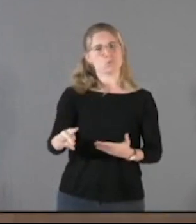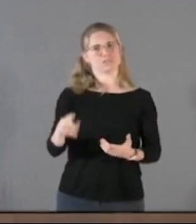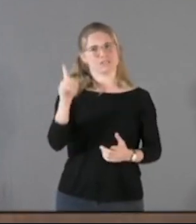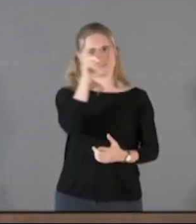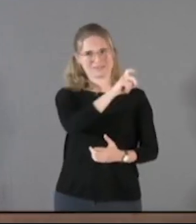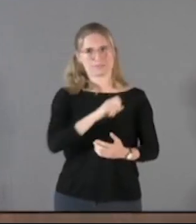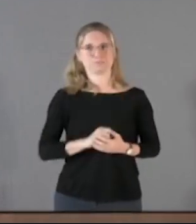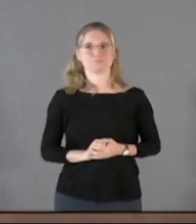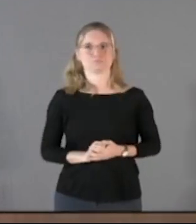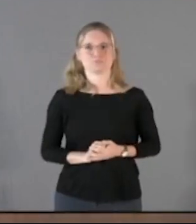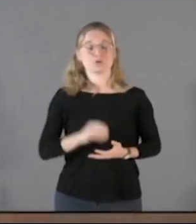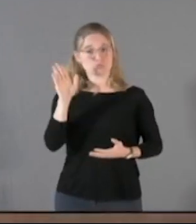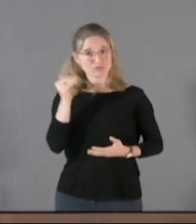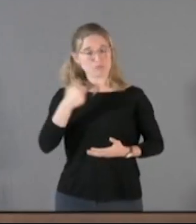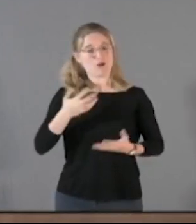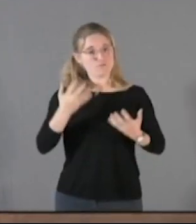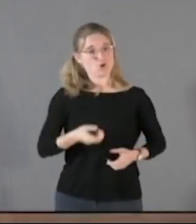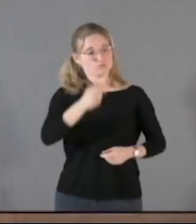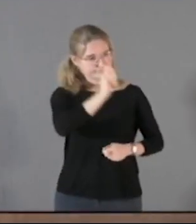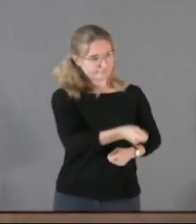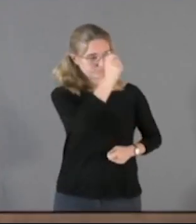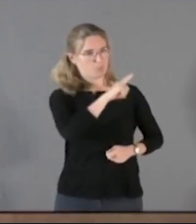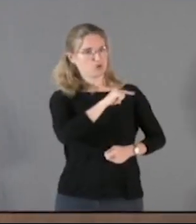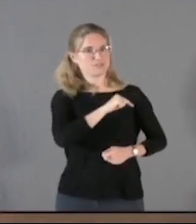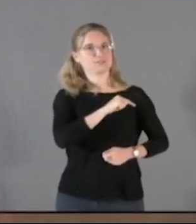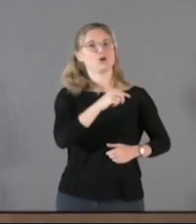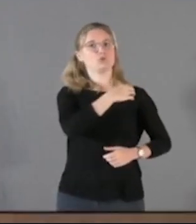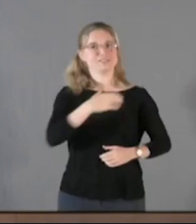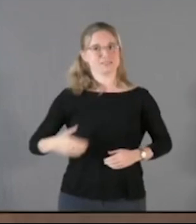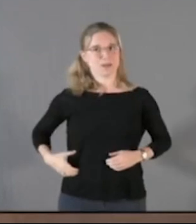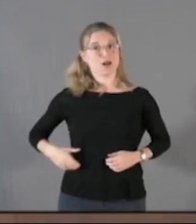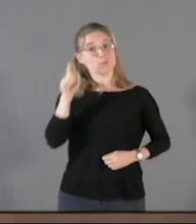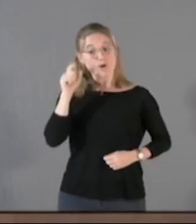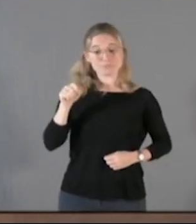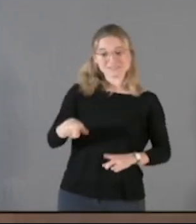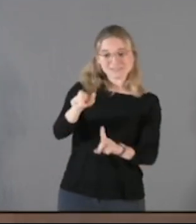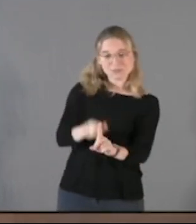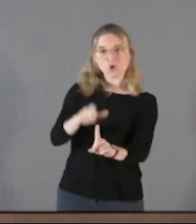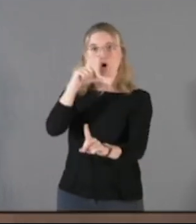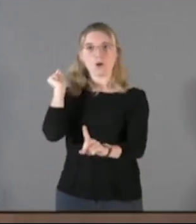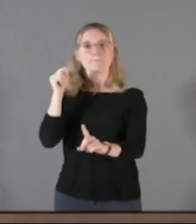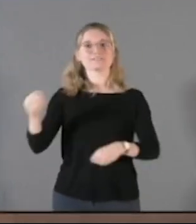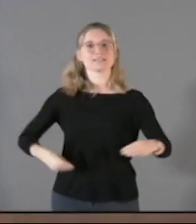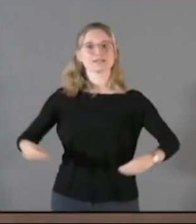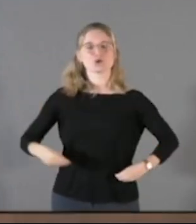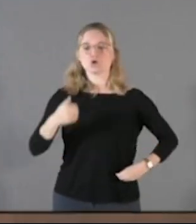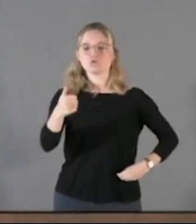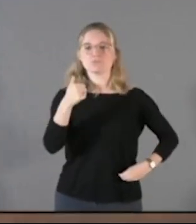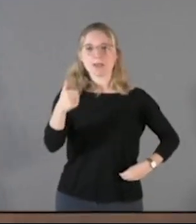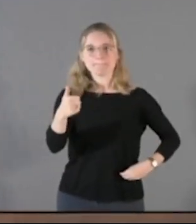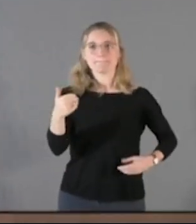Féliciter la police municipale. Pourquoi? Parce que ce directeur, pour avoir constaté, lui et une partie de son